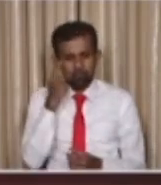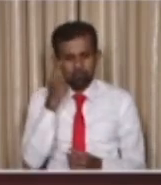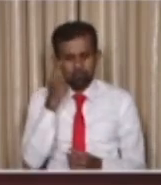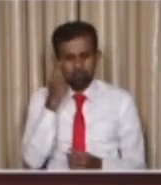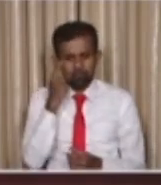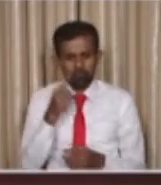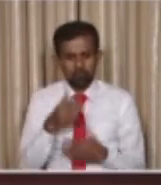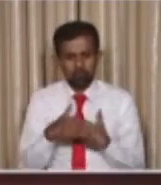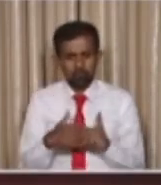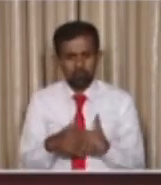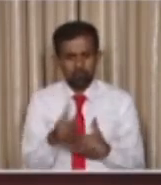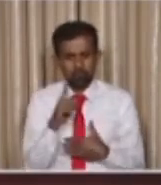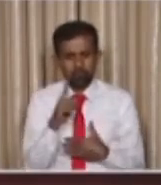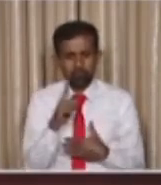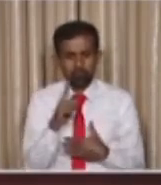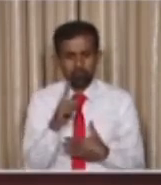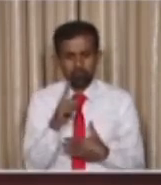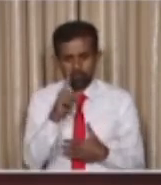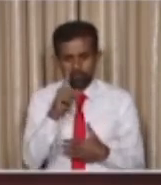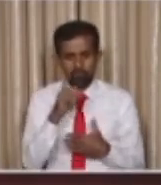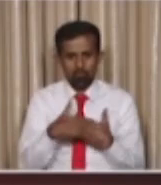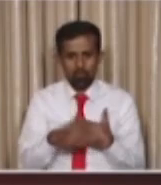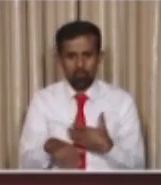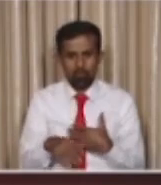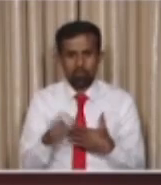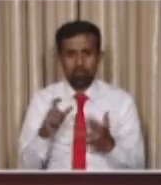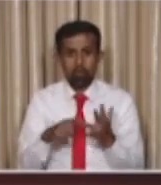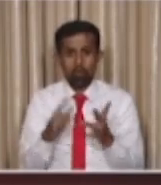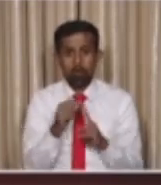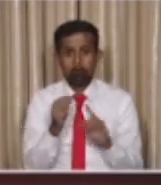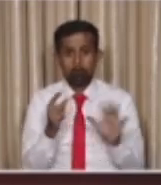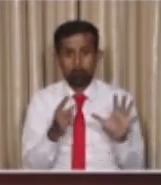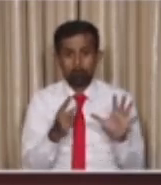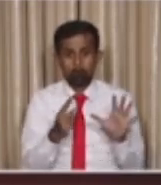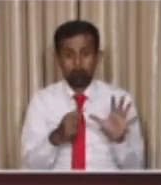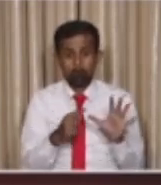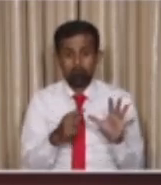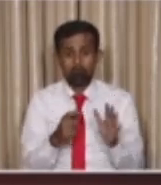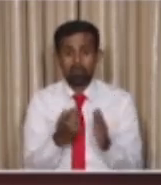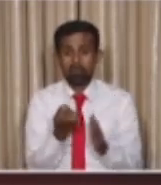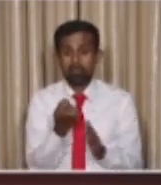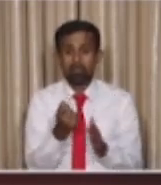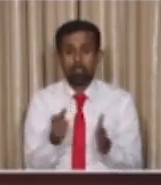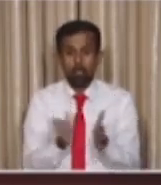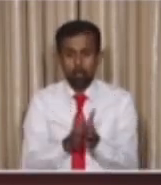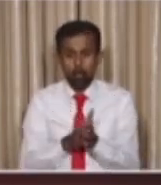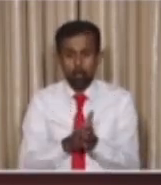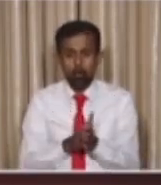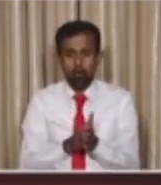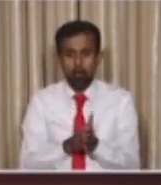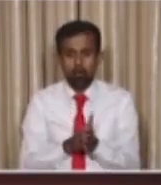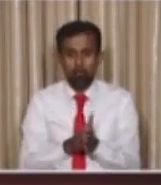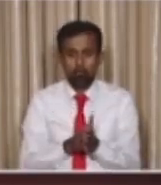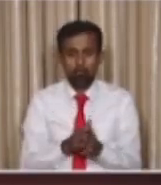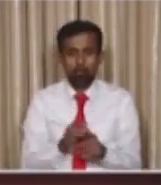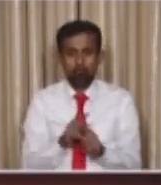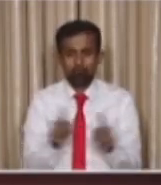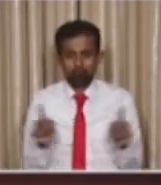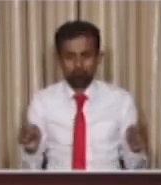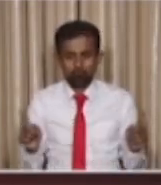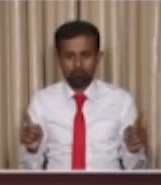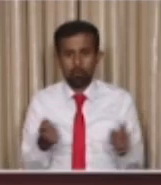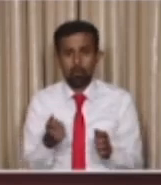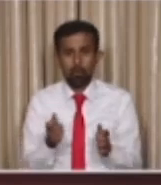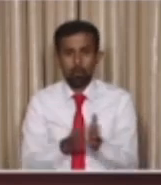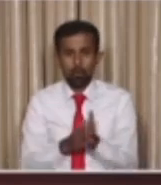දෙකක්. එකක් තමයි මට මතකයි ගිණුම් කාරක සභාවේ මේ මේ පාර්ලිමේන්තු කාල සීමාව තුළ තිබුණු ගිණුම්